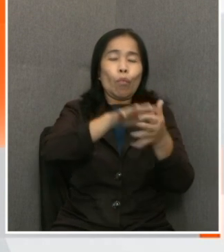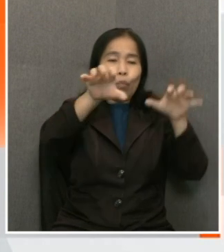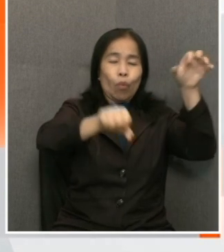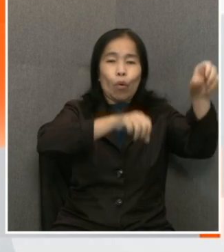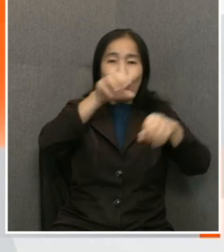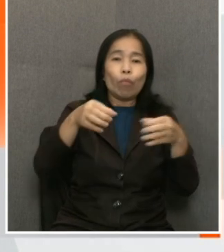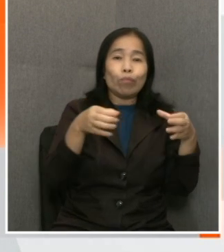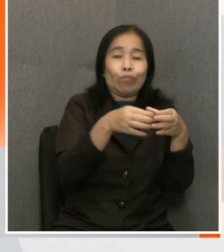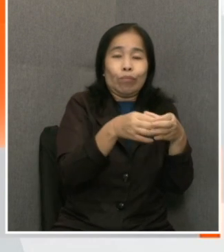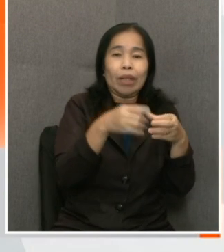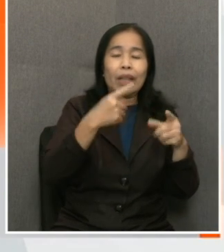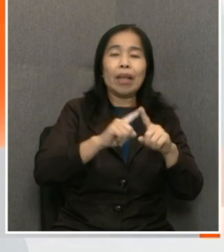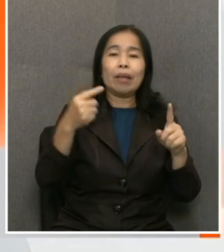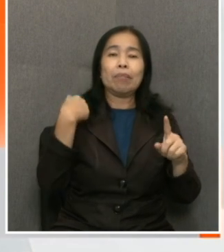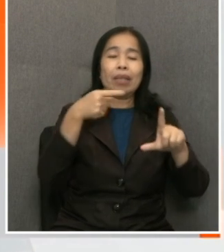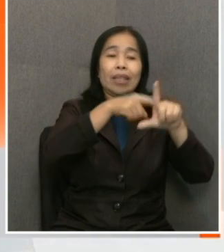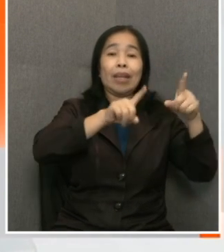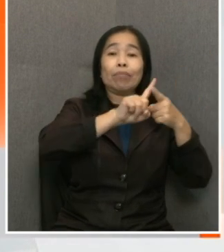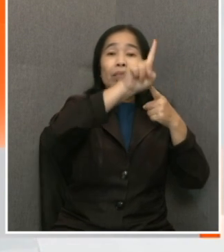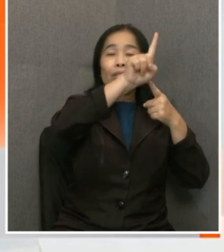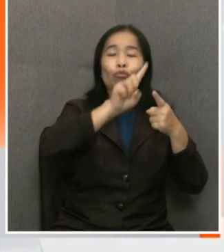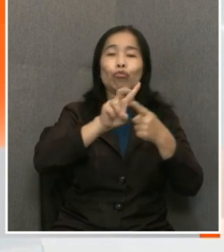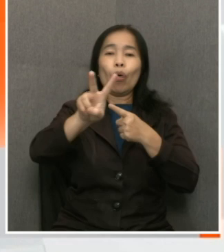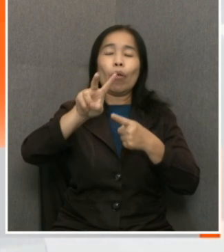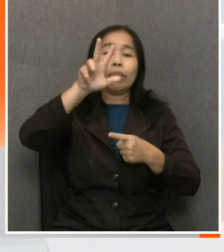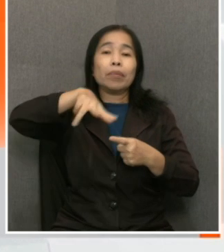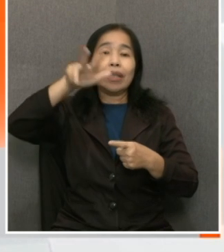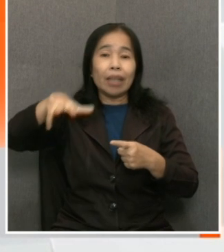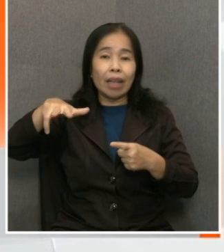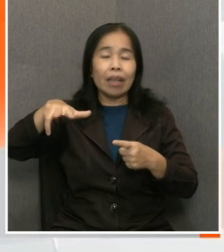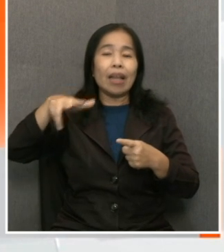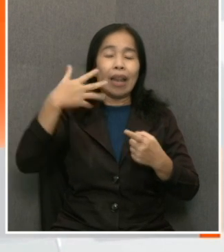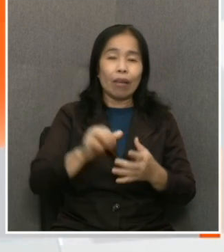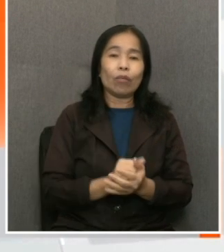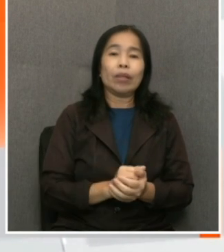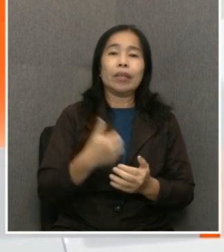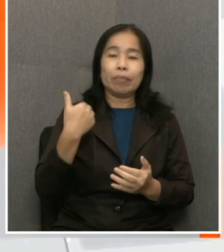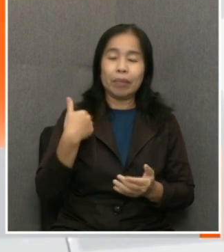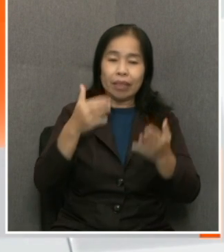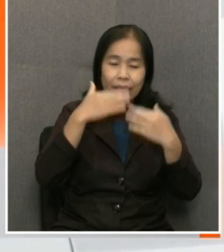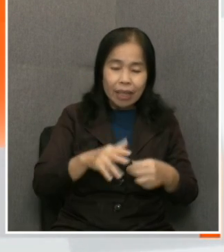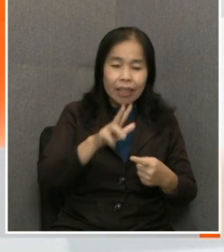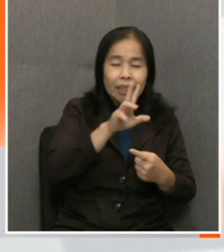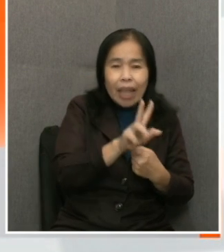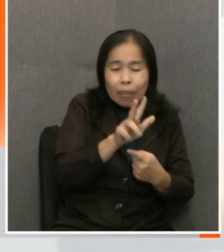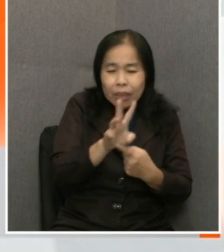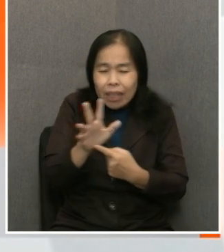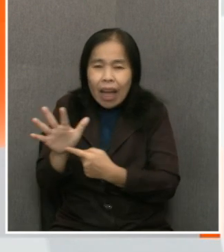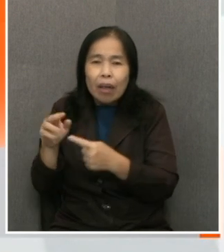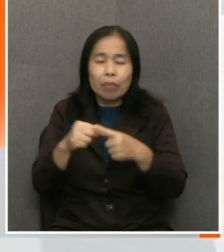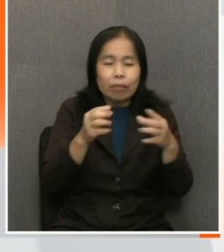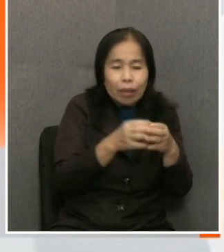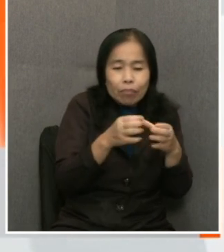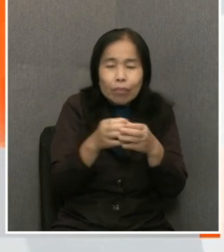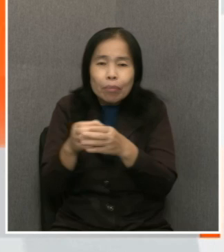แค่พรรคอันดับ1คือก้าวไกลแล้วก็อันดับ2คือเพื่อไทยนะถ้าต่ำกว่านั้นลงมาเนี่ยล้วนแต่เป็นพรรคที่ต่ำ10ที่นั่งทั้งนั้นนะเพราะนั้น